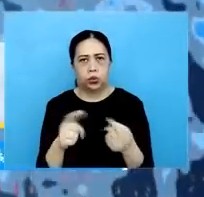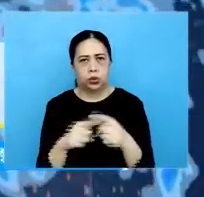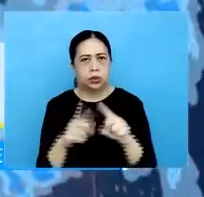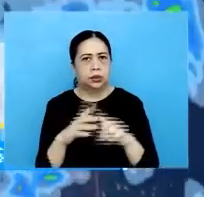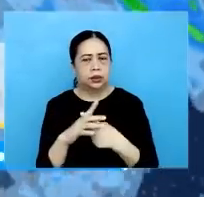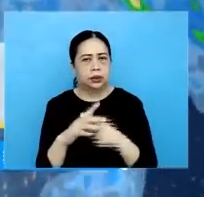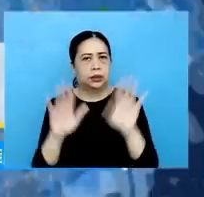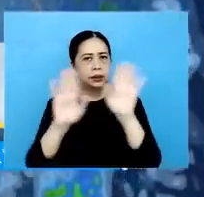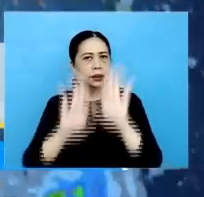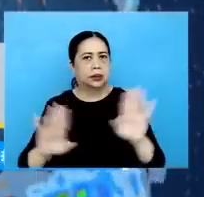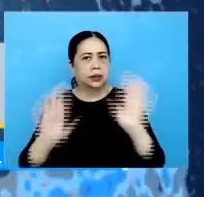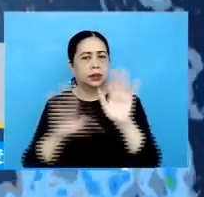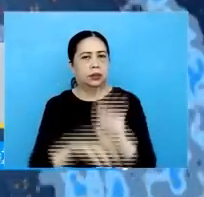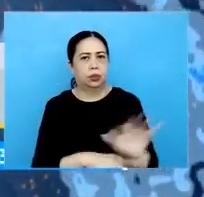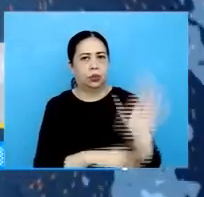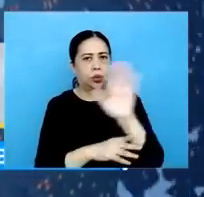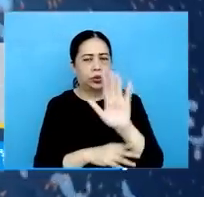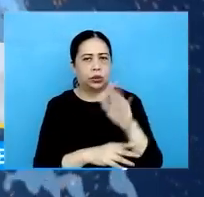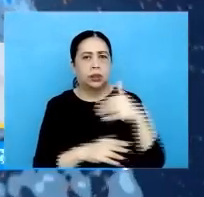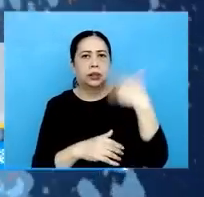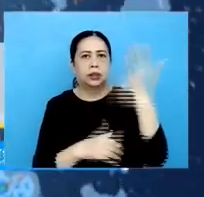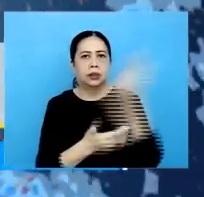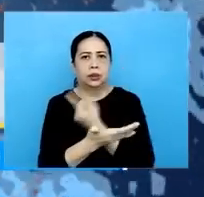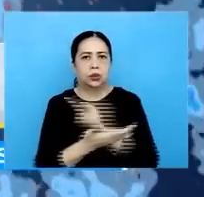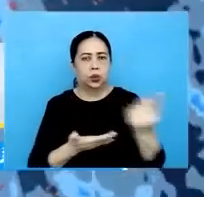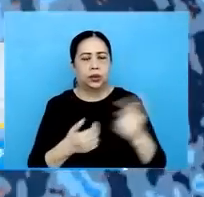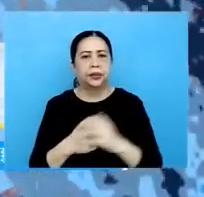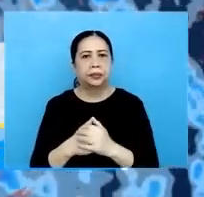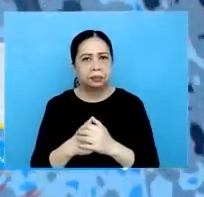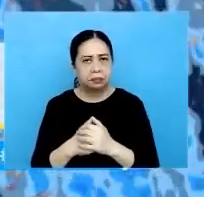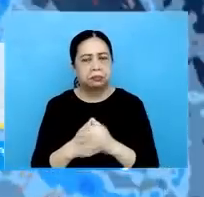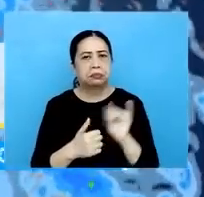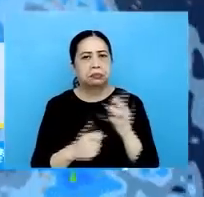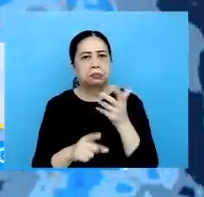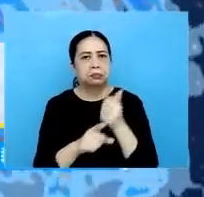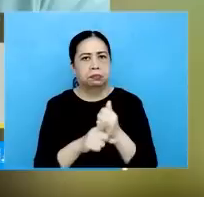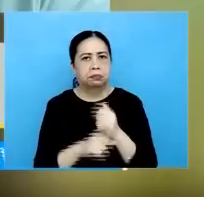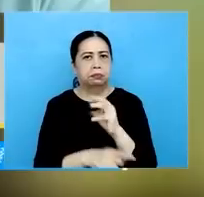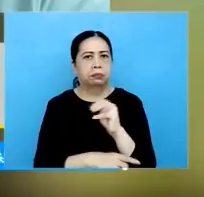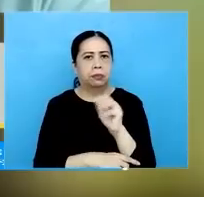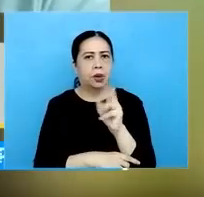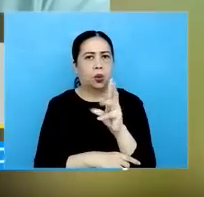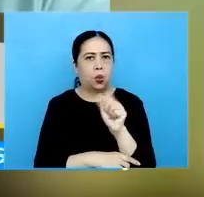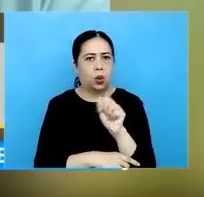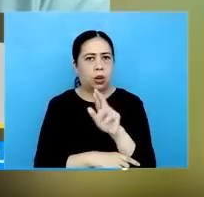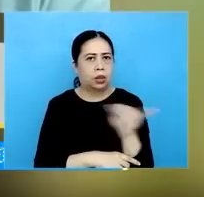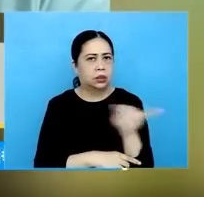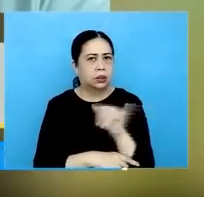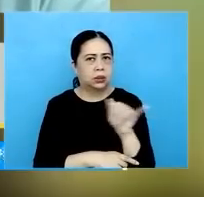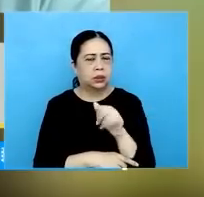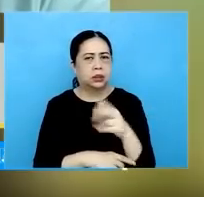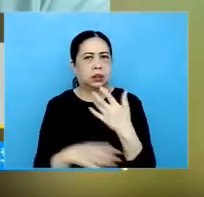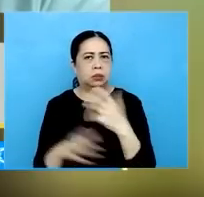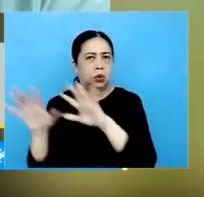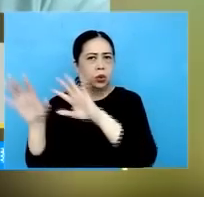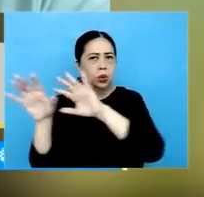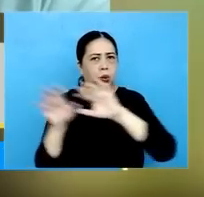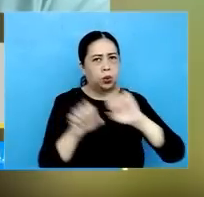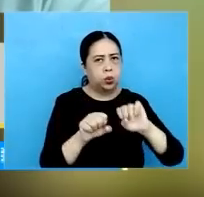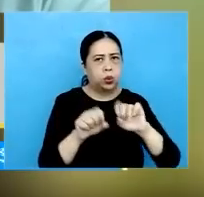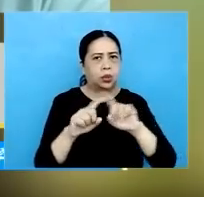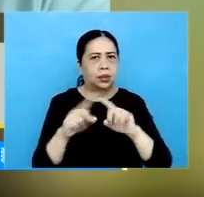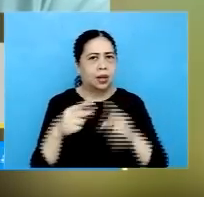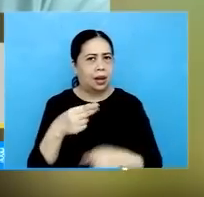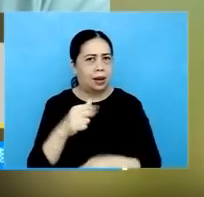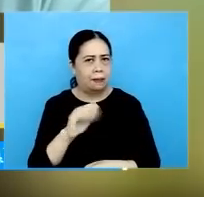starting Sunday morning hanggang early next week. Kung alam natin na yung epekto ng bagyong Mawar ay meron din ang paghila dun sa habagat. Ibig sabihin po